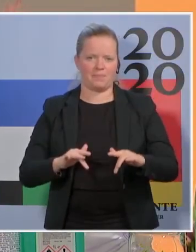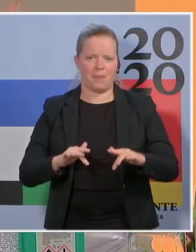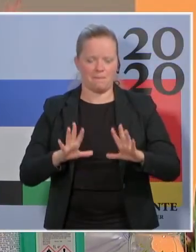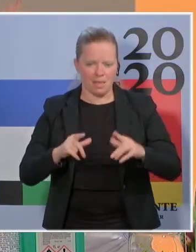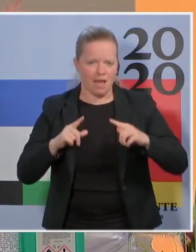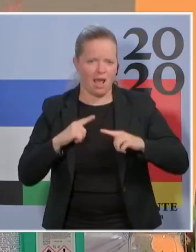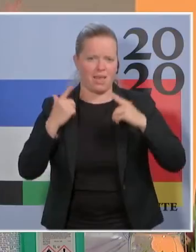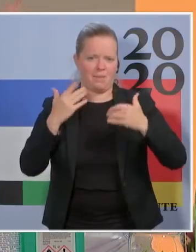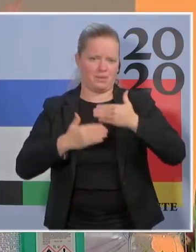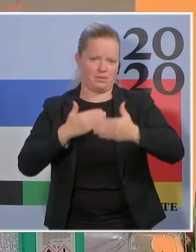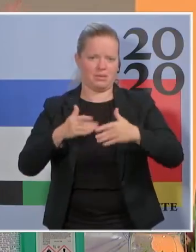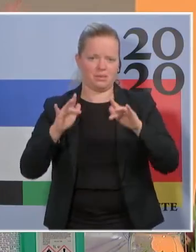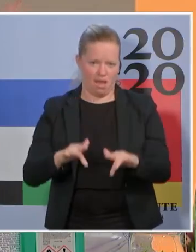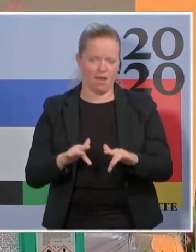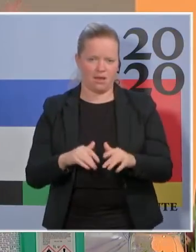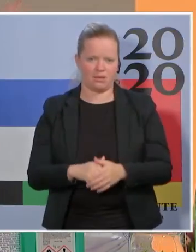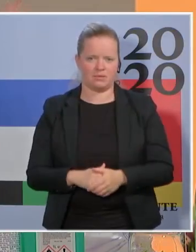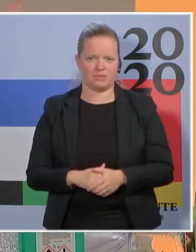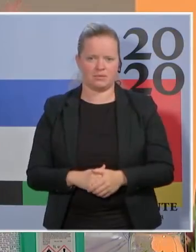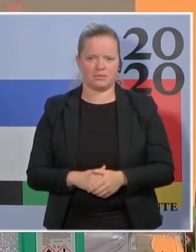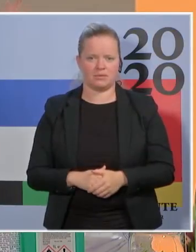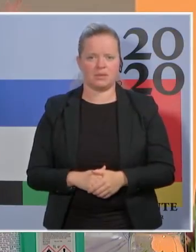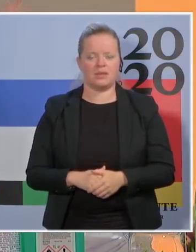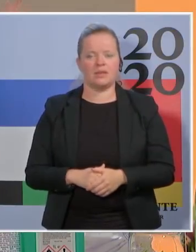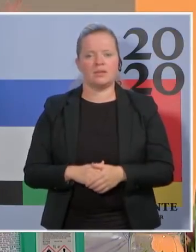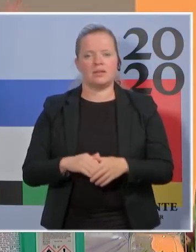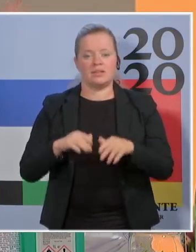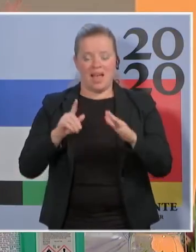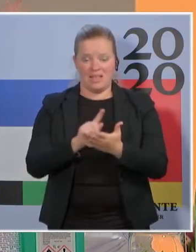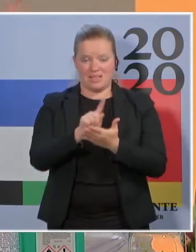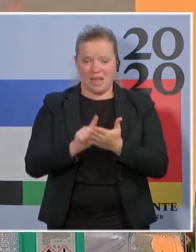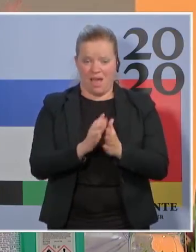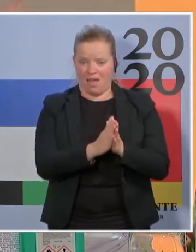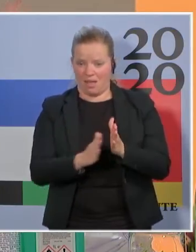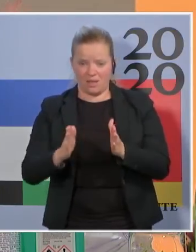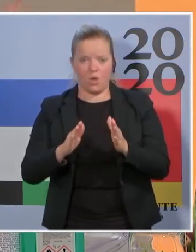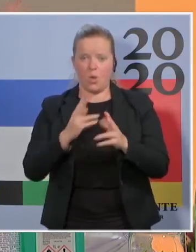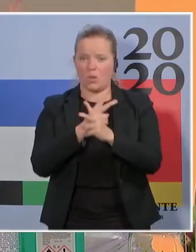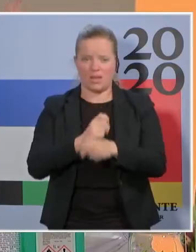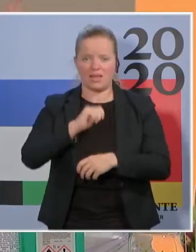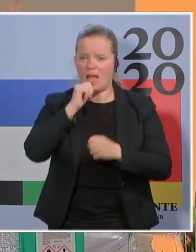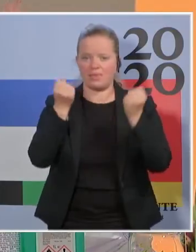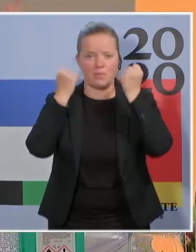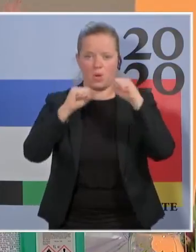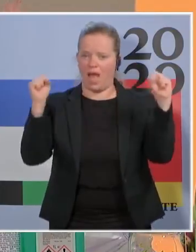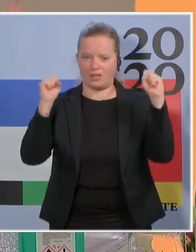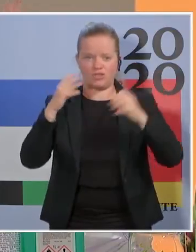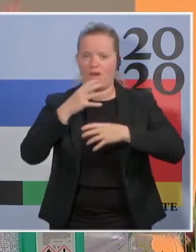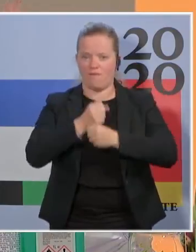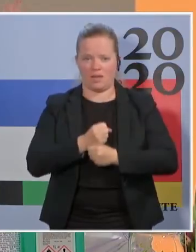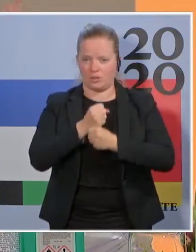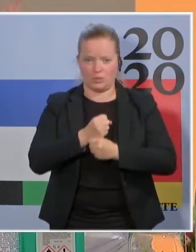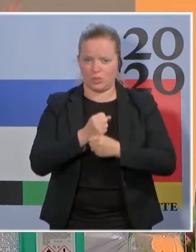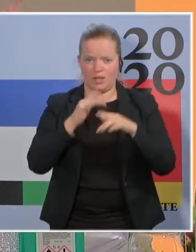schmerzhaften Zeiten, wo Österreich kein demokratisch verfasster Staat gewesen ist und wo die